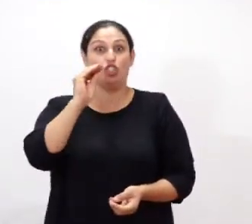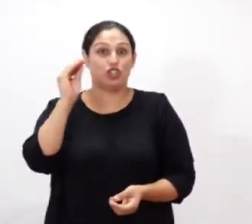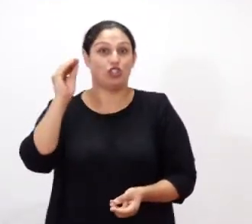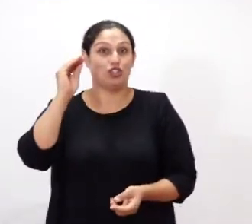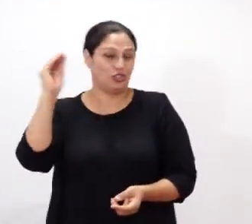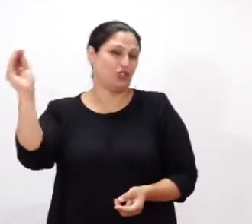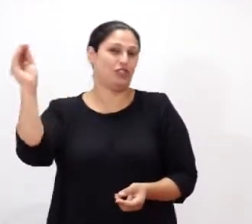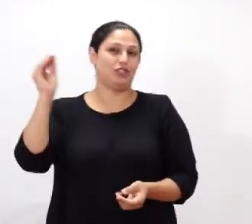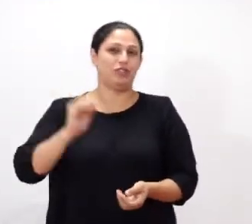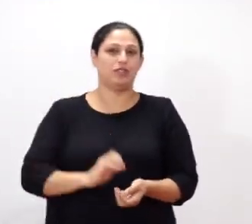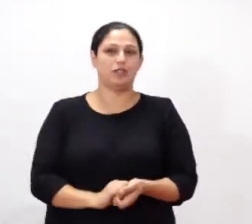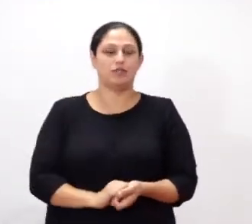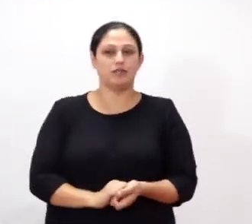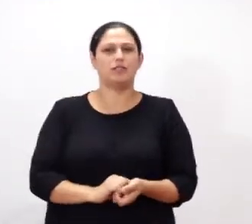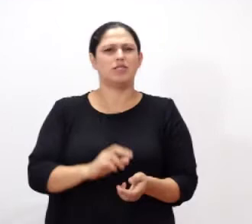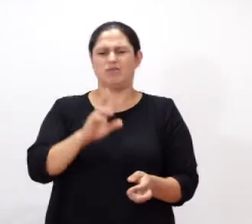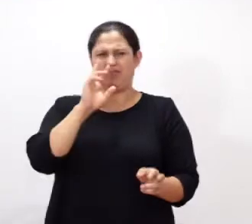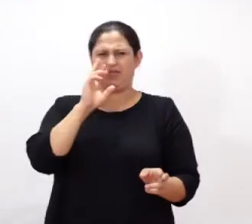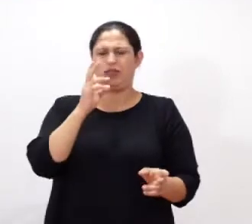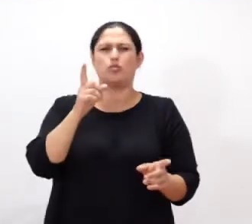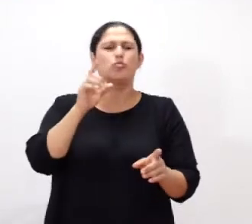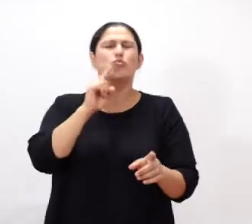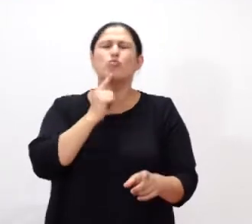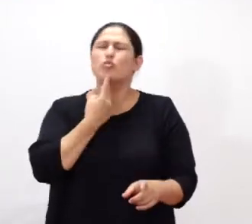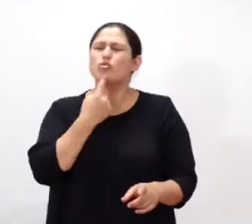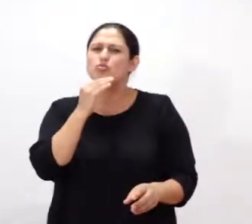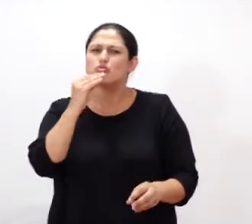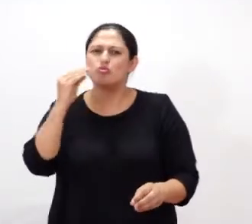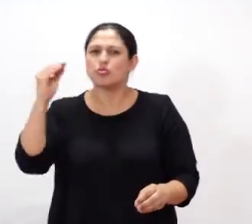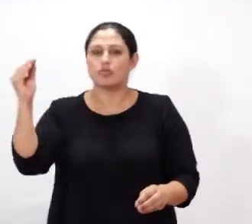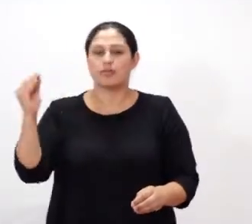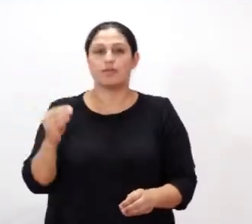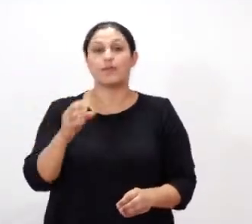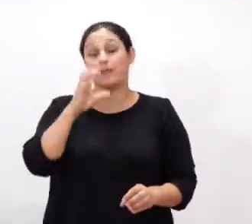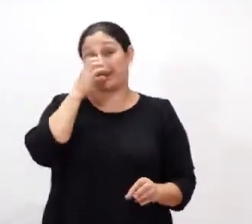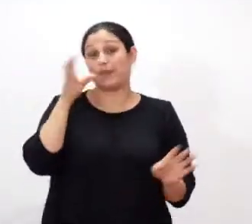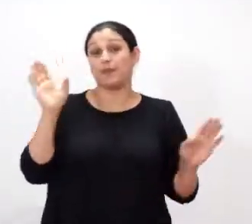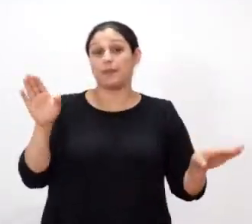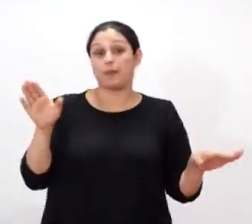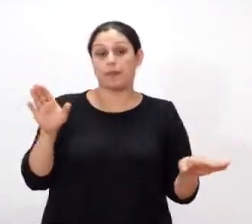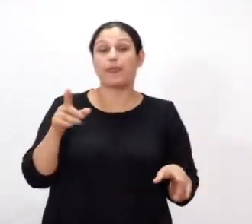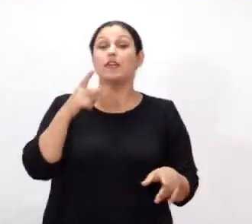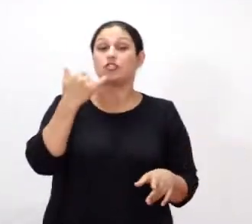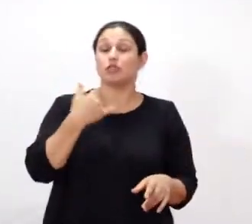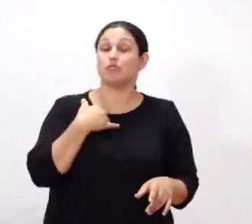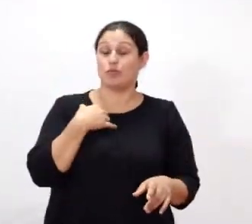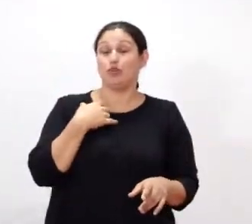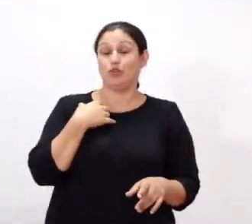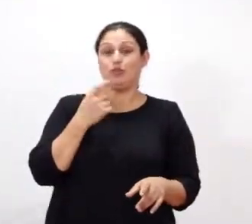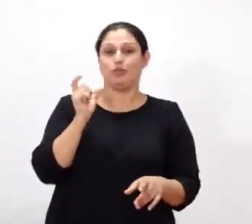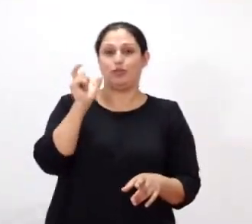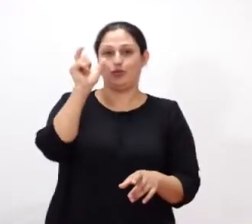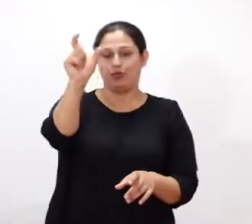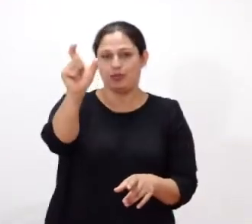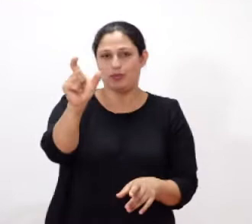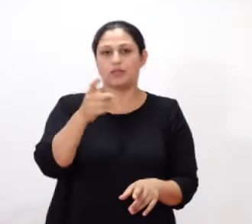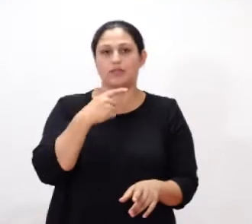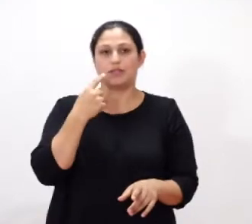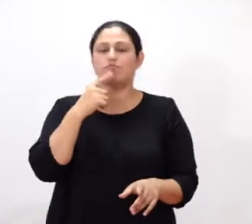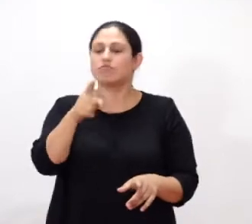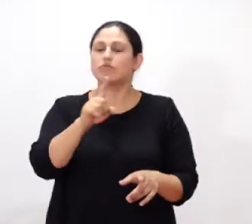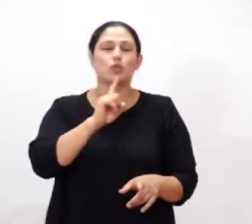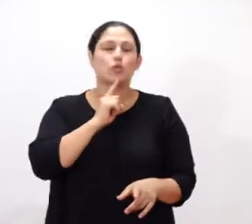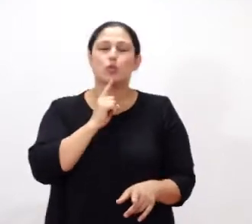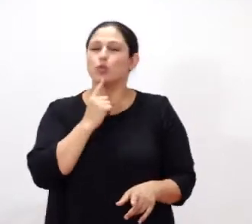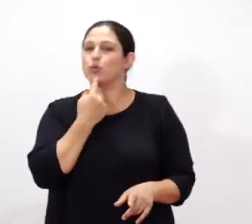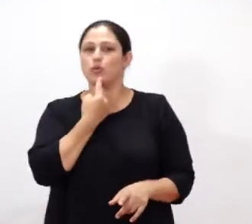نه بسیار تلفظش دشوار است نه دوستان تلفظ انا این حرف بسیار دشوار است کدام بازی من به شما نشان